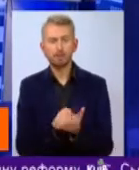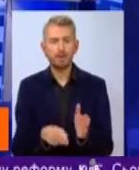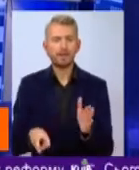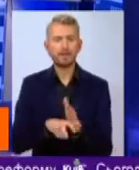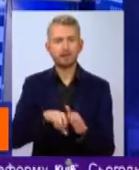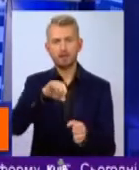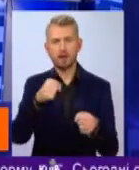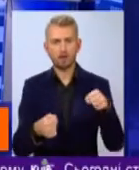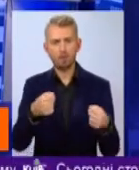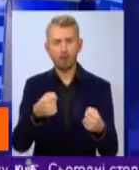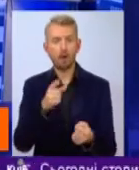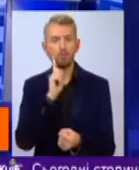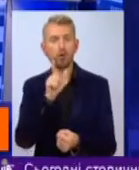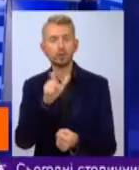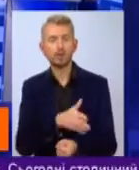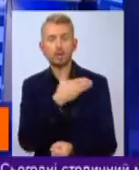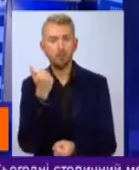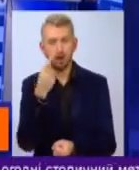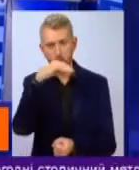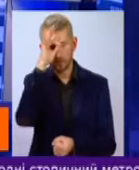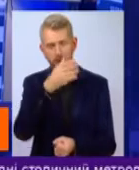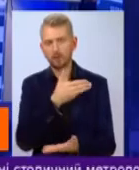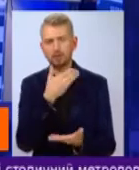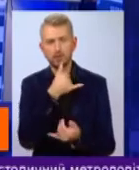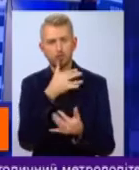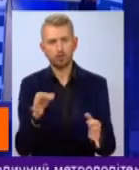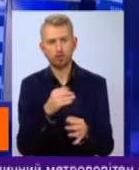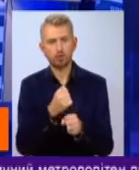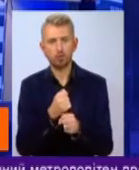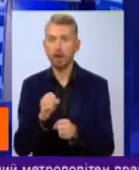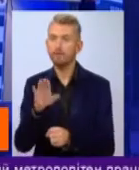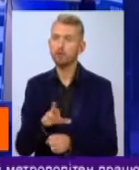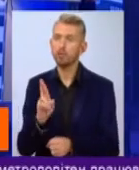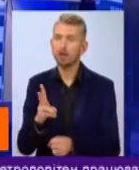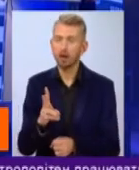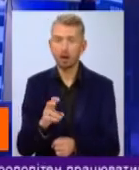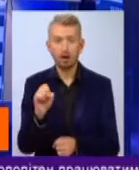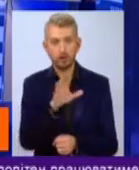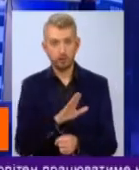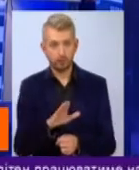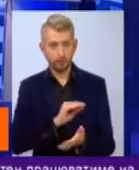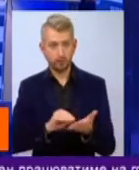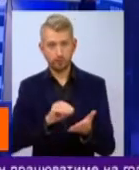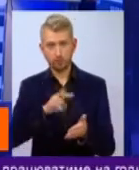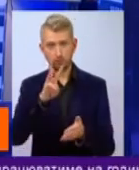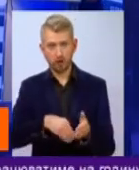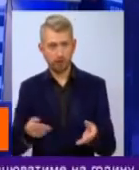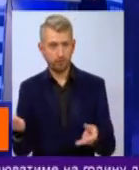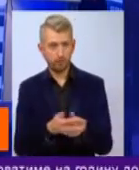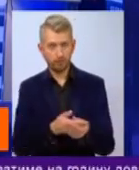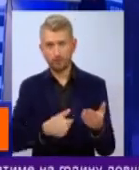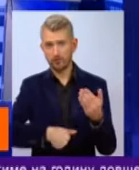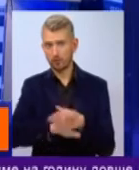кермо автомобіля. Поки людини немає, поліцейський не може нічого робити. А в Європі як? А в Європі виписують штрафи? Все, як... Я